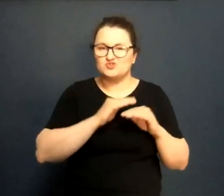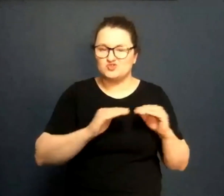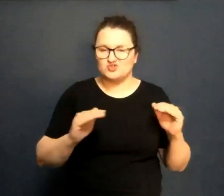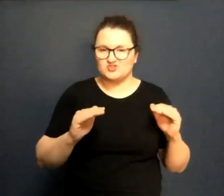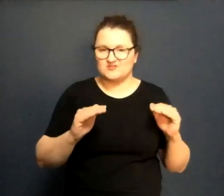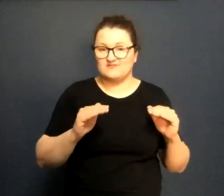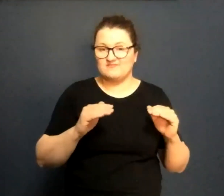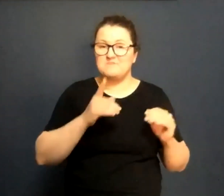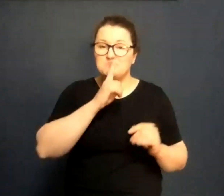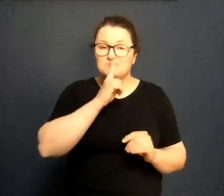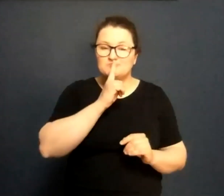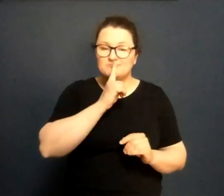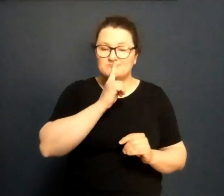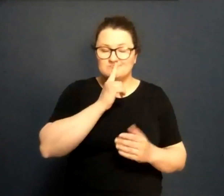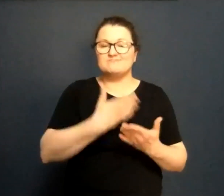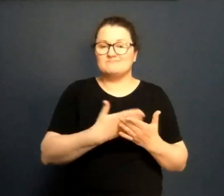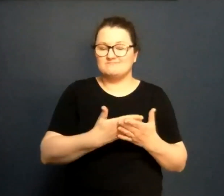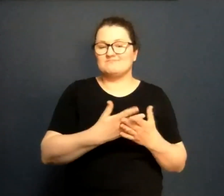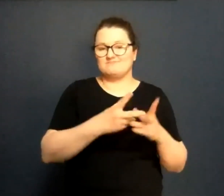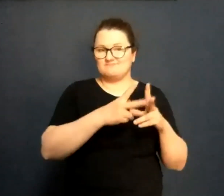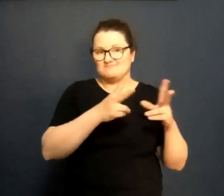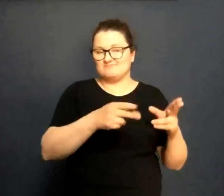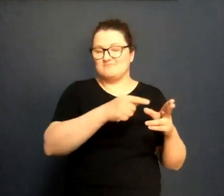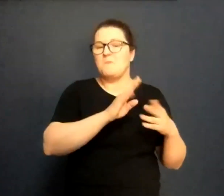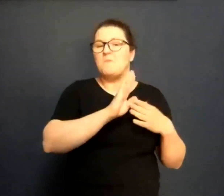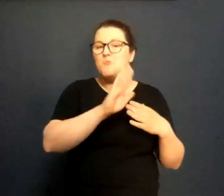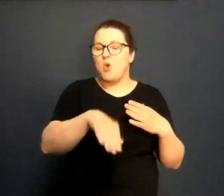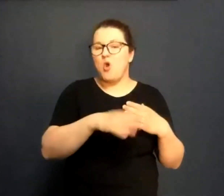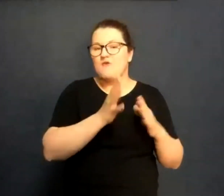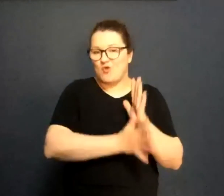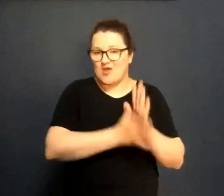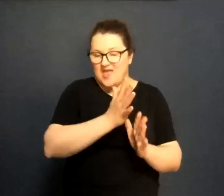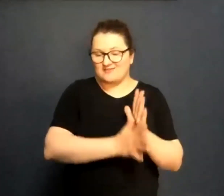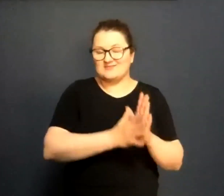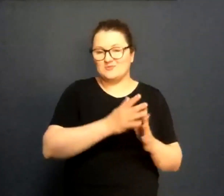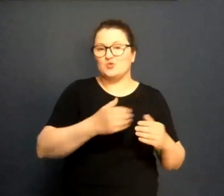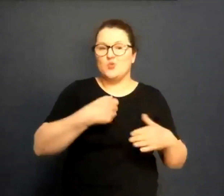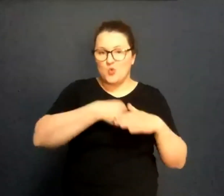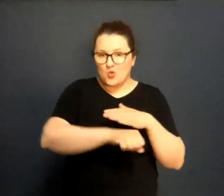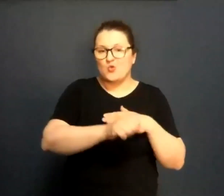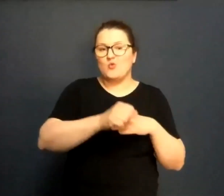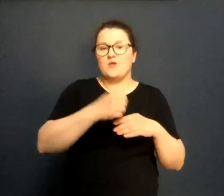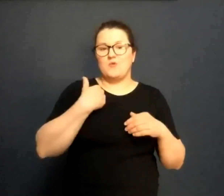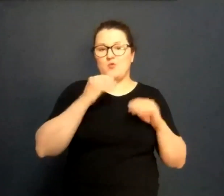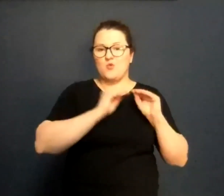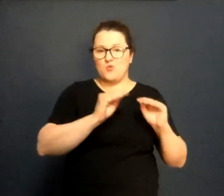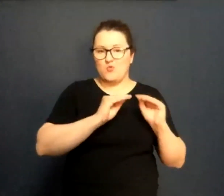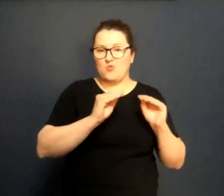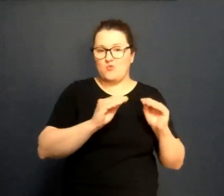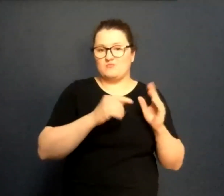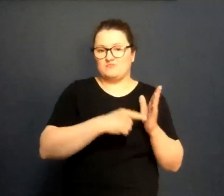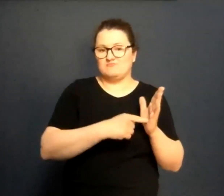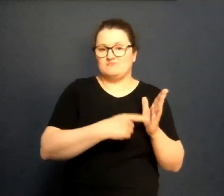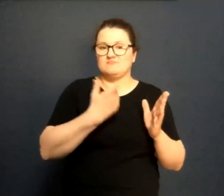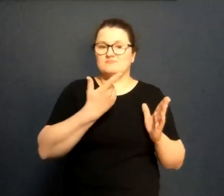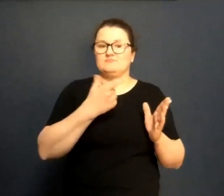powojenne, które wychowywane były, zwłaszcza kobiety w taki sposób, że o tym się nie mówi, nie mówi